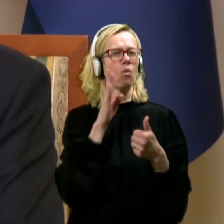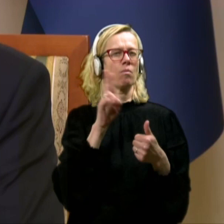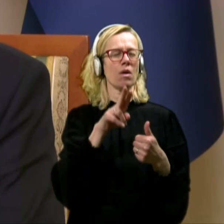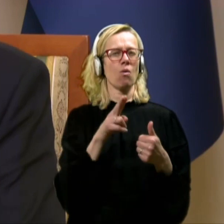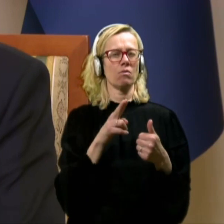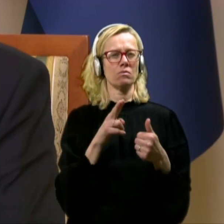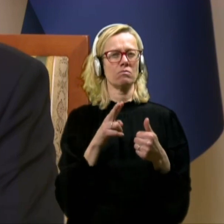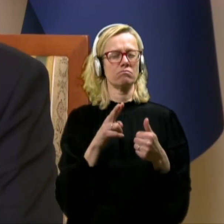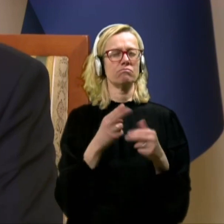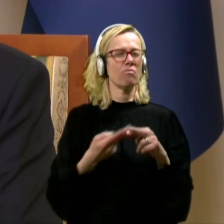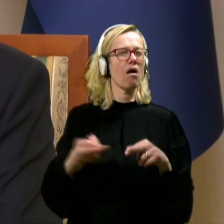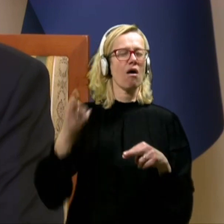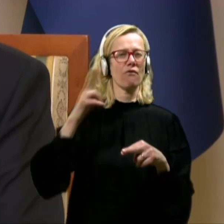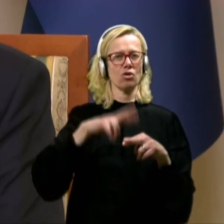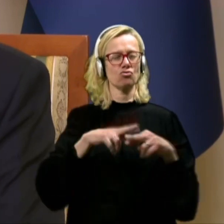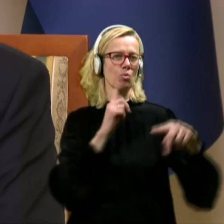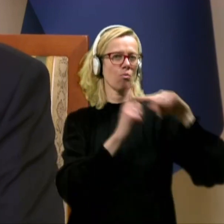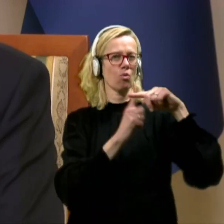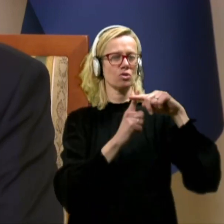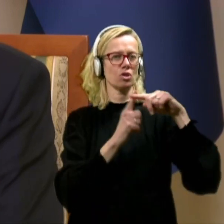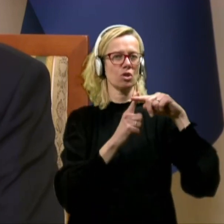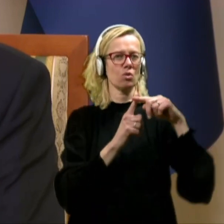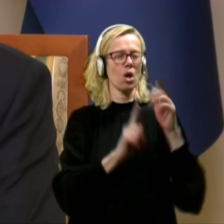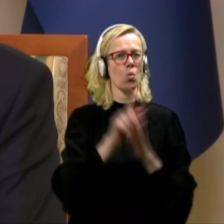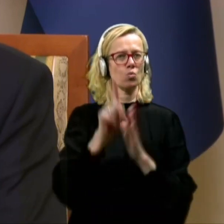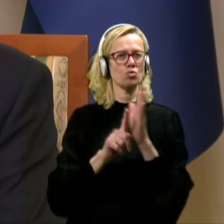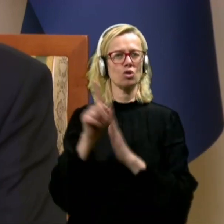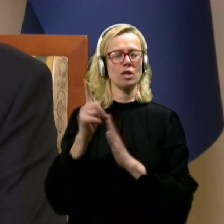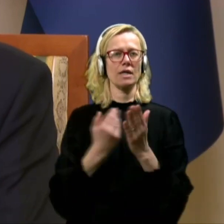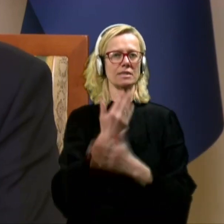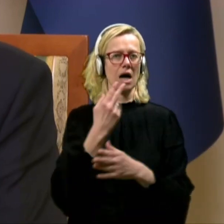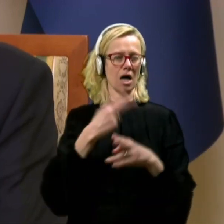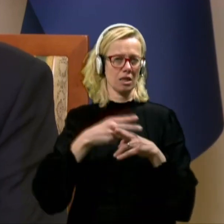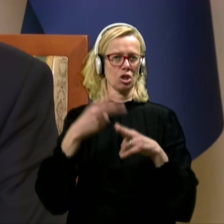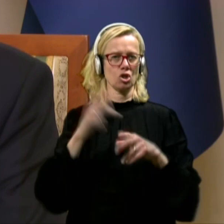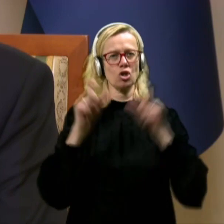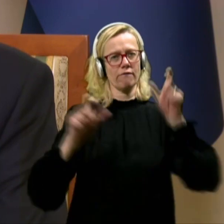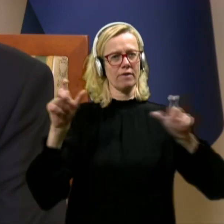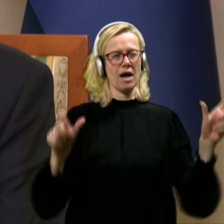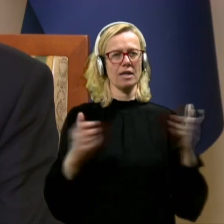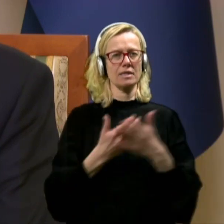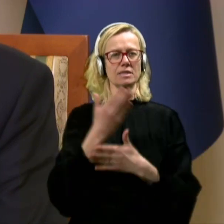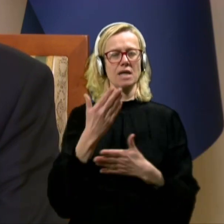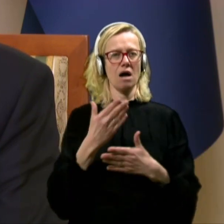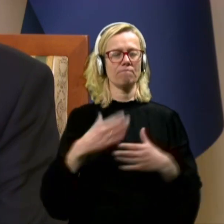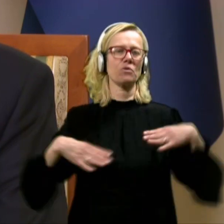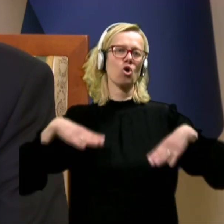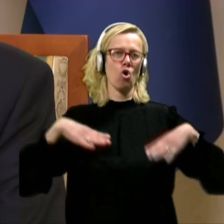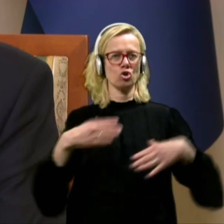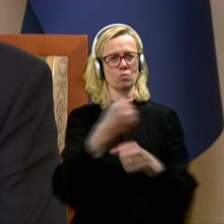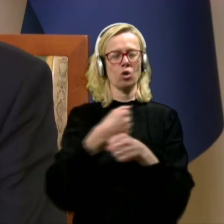verjetno daleč največje pozitivne učinke za državljanke in državljane, oziroma za gospodinstva,